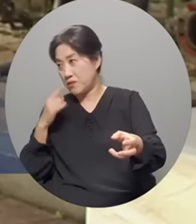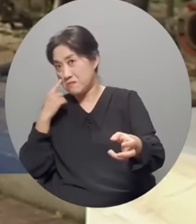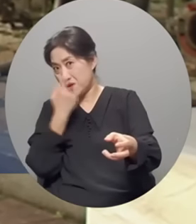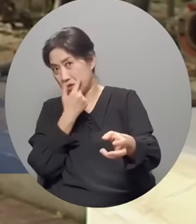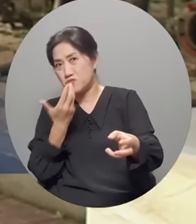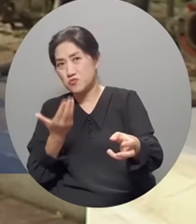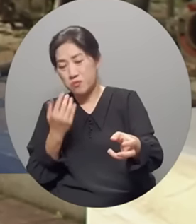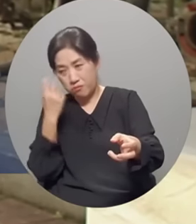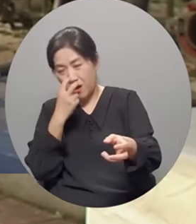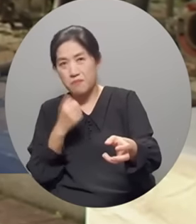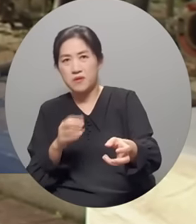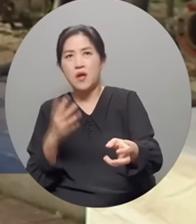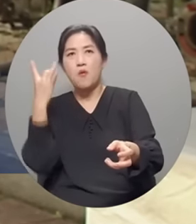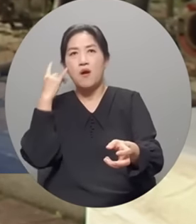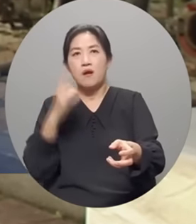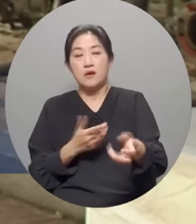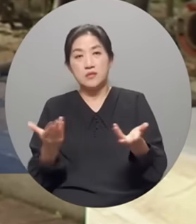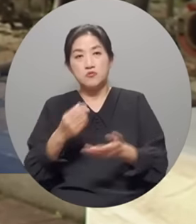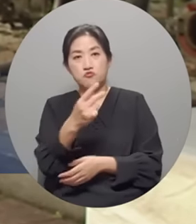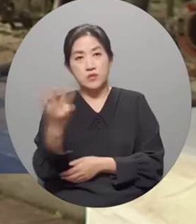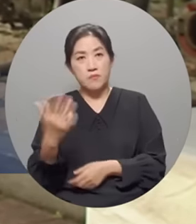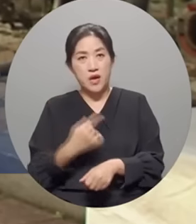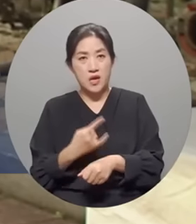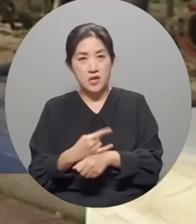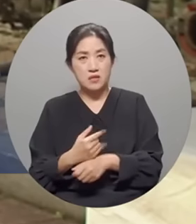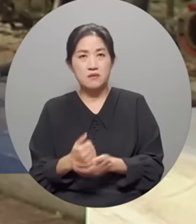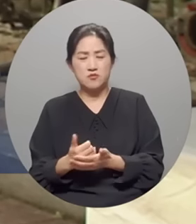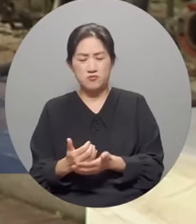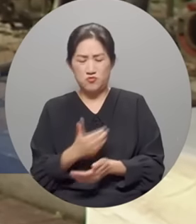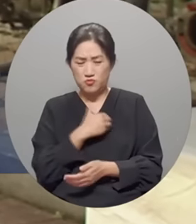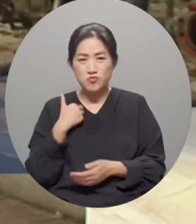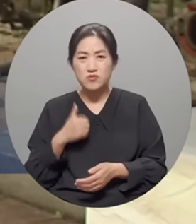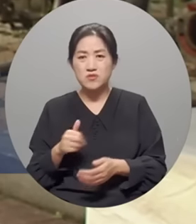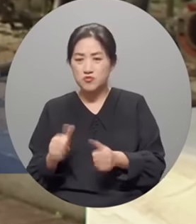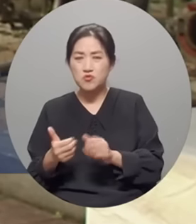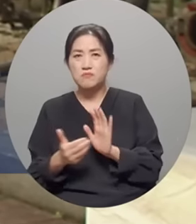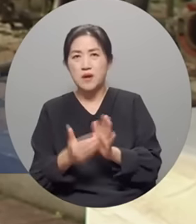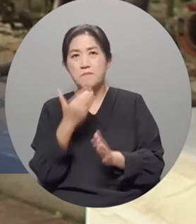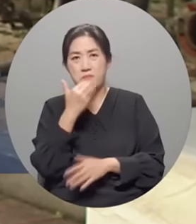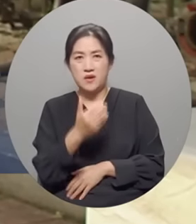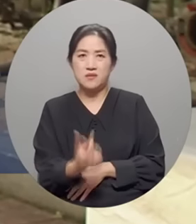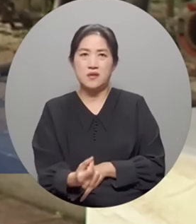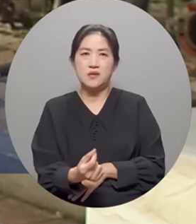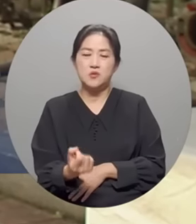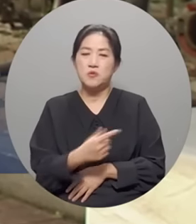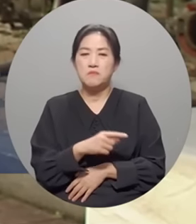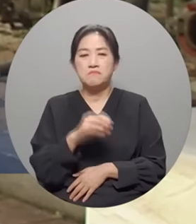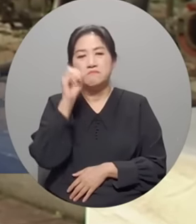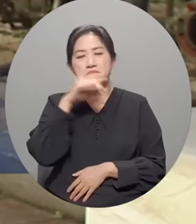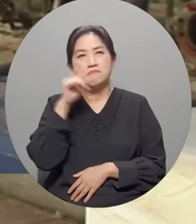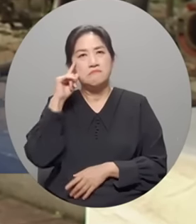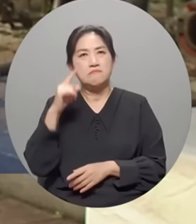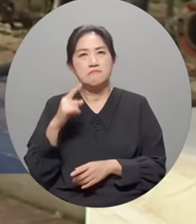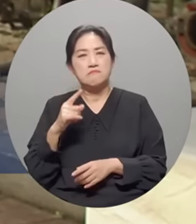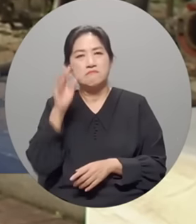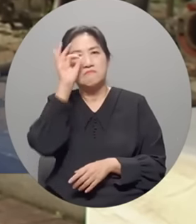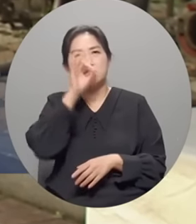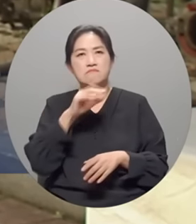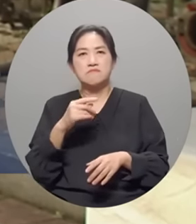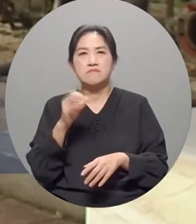봐줬으면은 원래는 두세 명에서 일을 하시잖아요. 충분히 방지할 수 있었음에도 조금